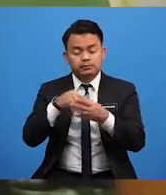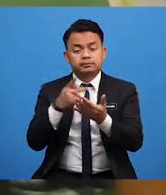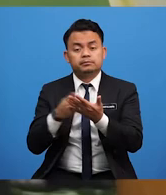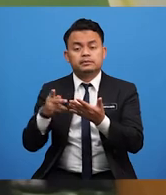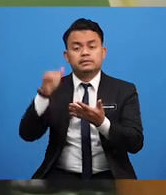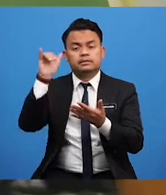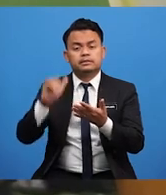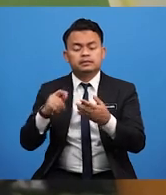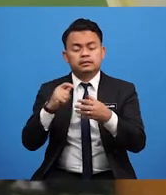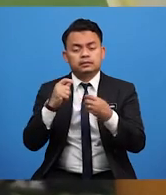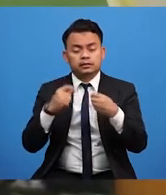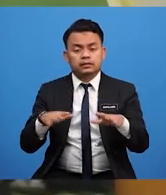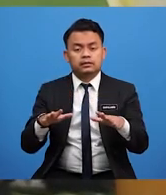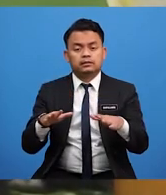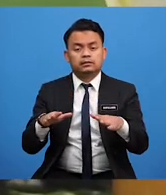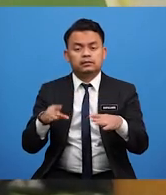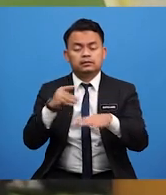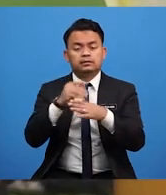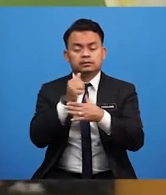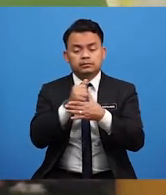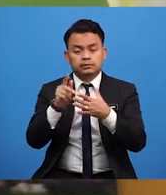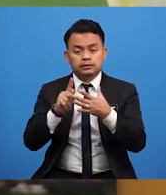selama semalaman.